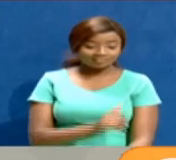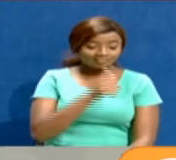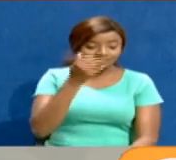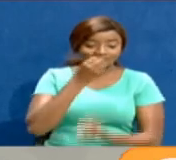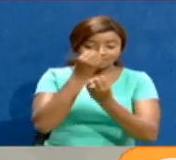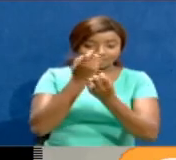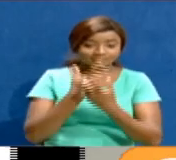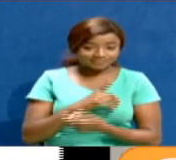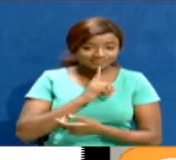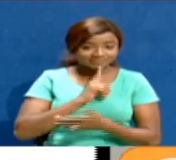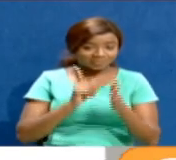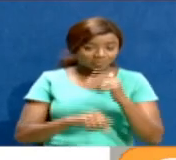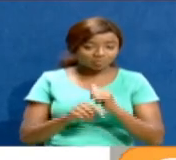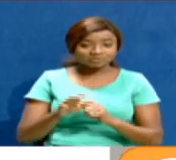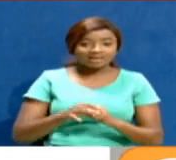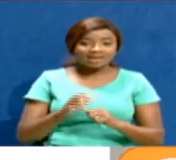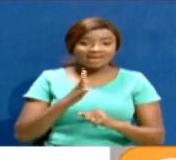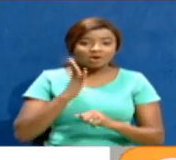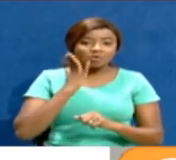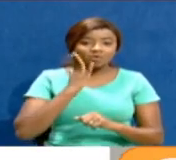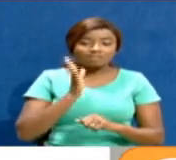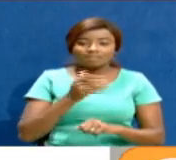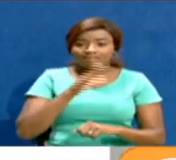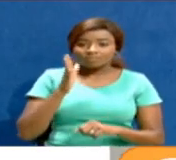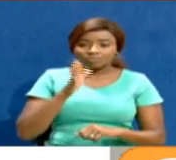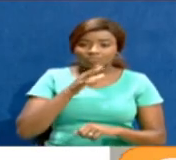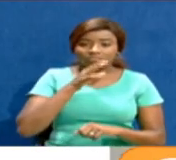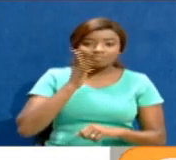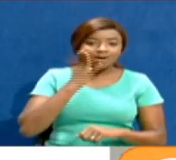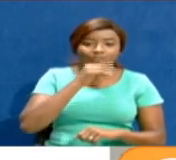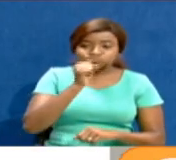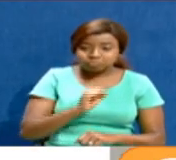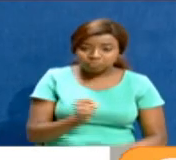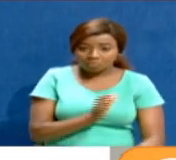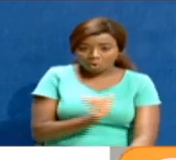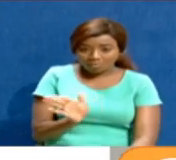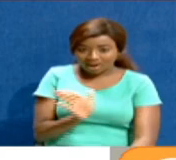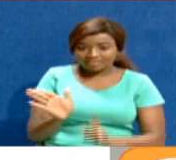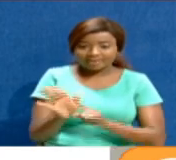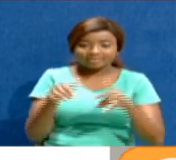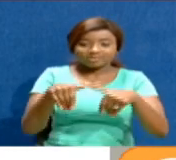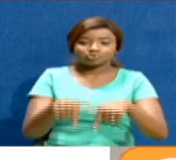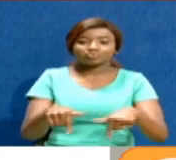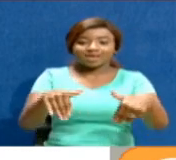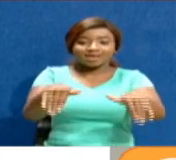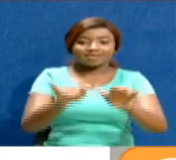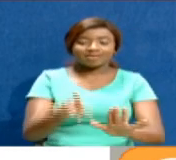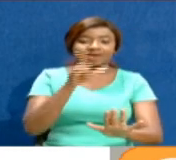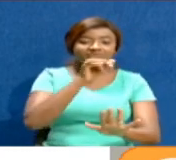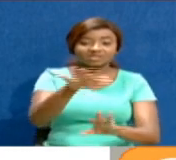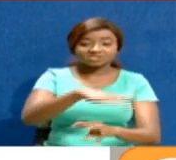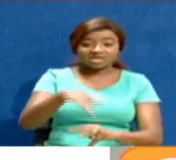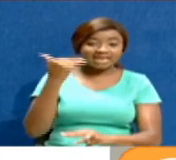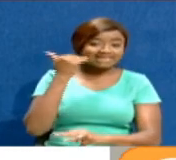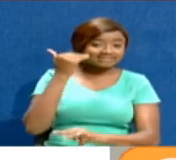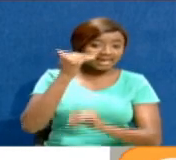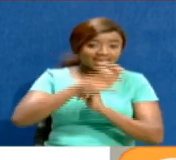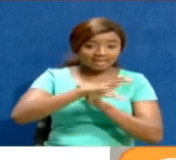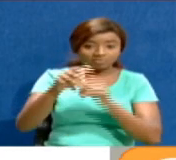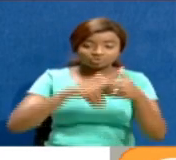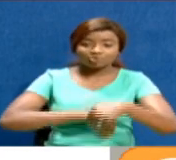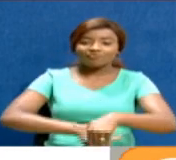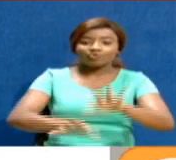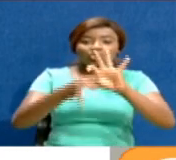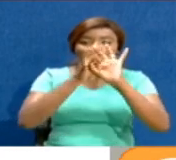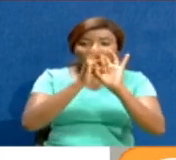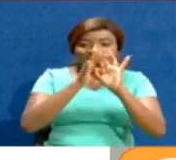Mama Sarah Obama hii leo amezikwa nyumbani kwake katika kaunti ya Siaya kwenye mazishi yaliyofanywa kulingana na taratibu za dini ya